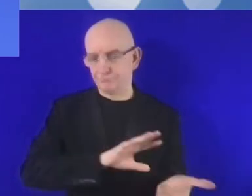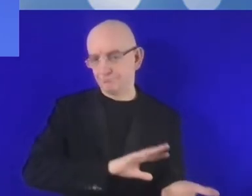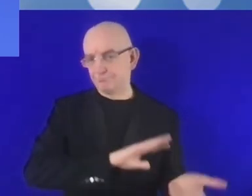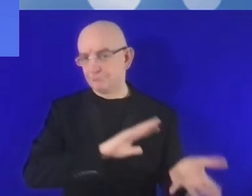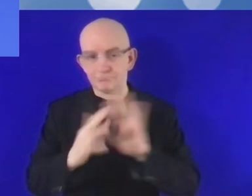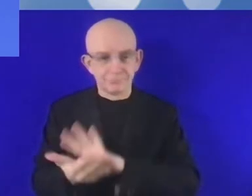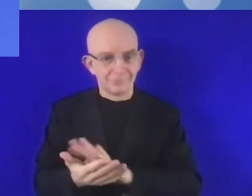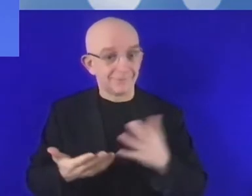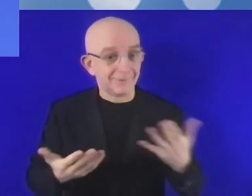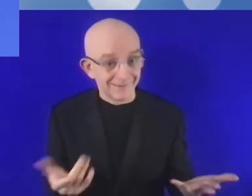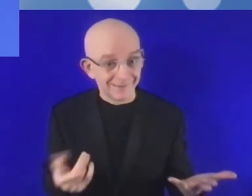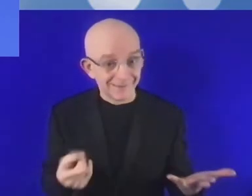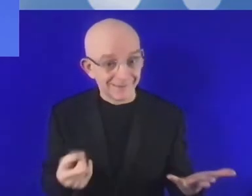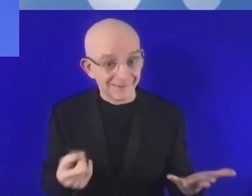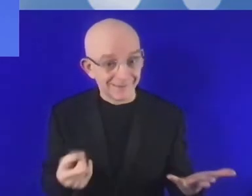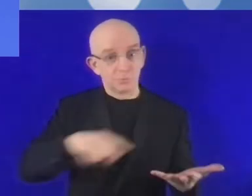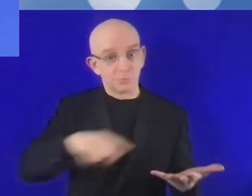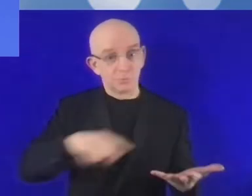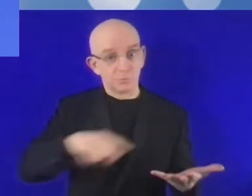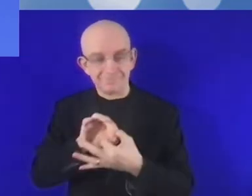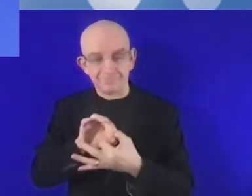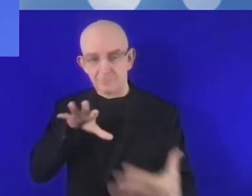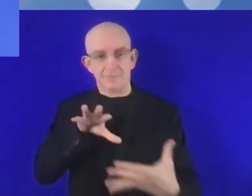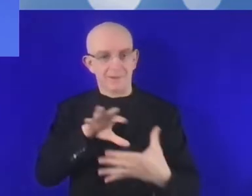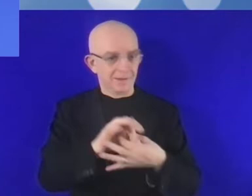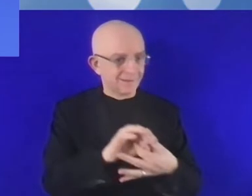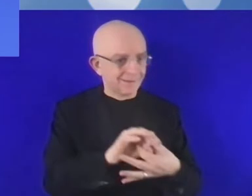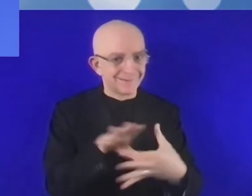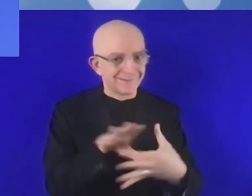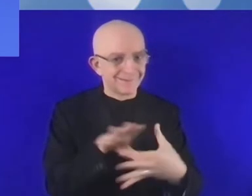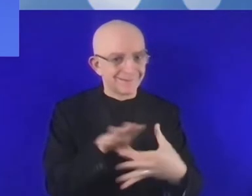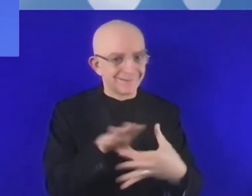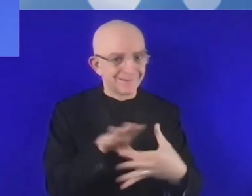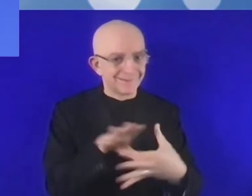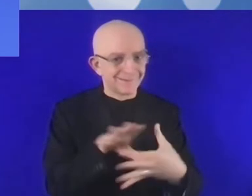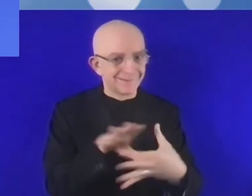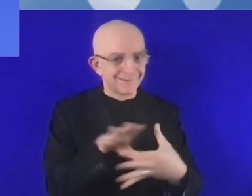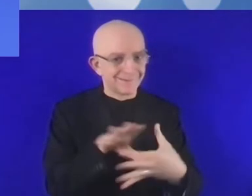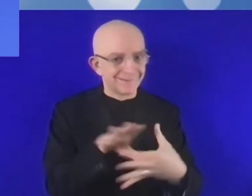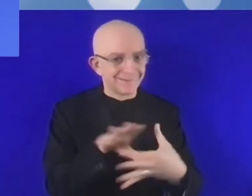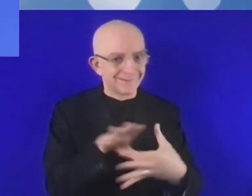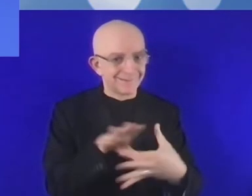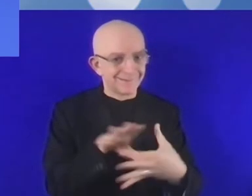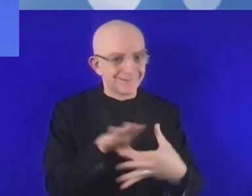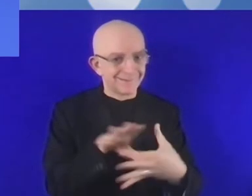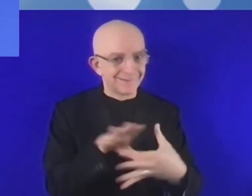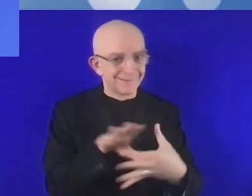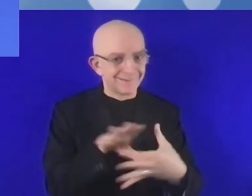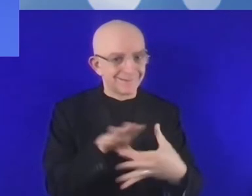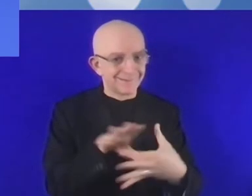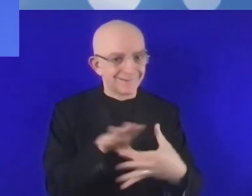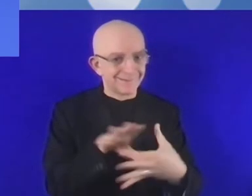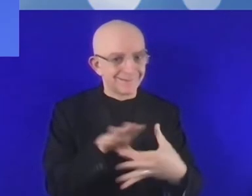كوفيد-19 التي غيرت حياتنا وأثرت في حياتنا وعملنا ودراستنا وتفاعلنا مع بعضنا